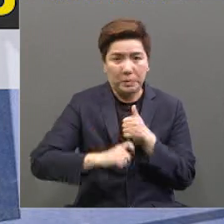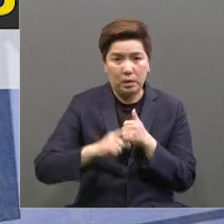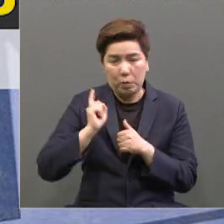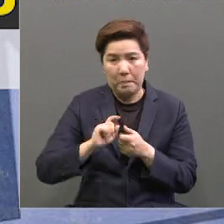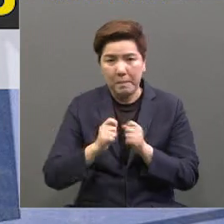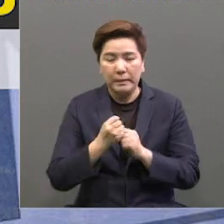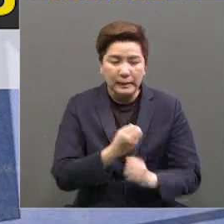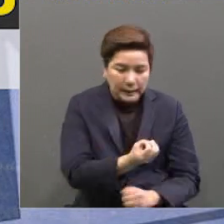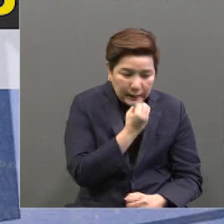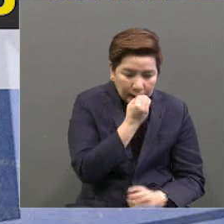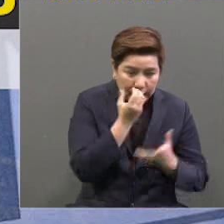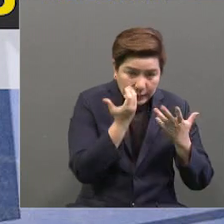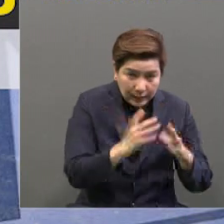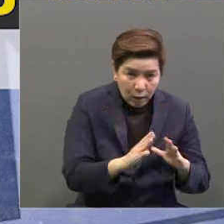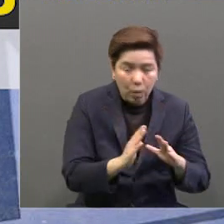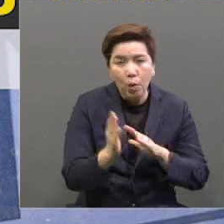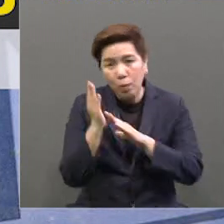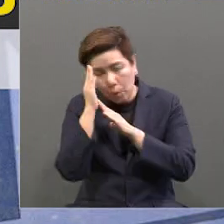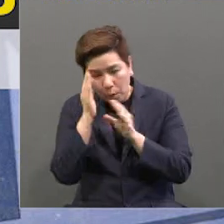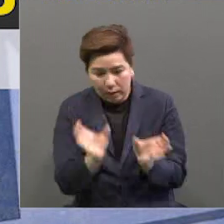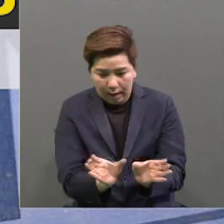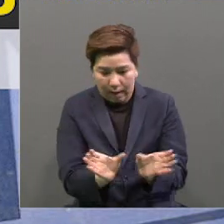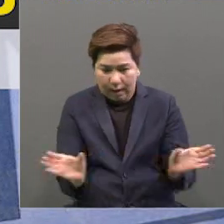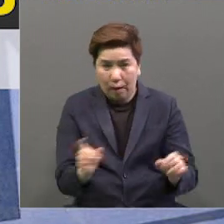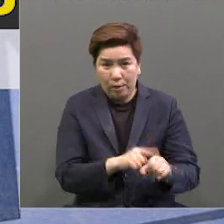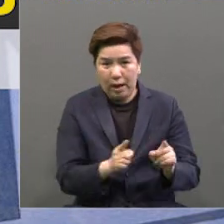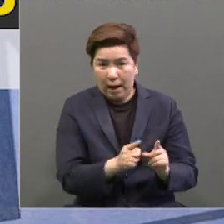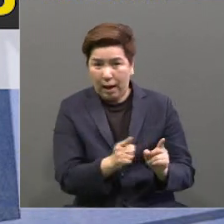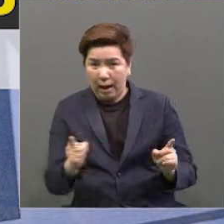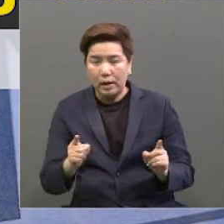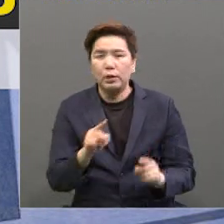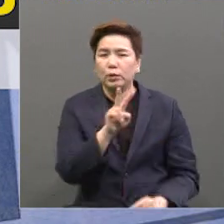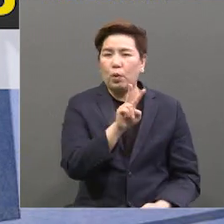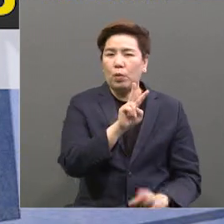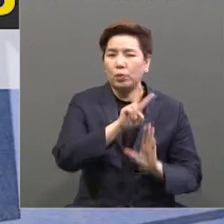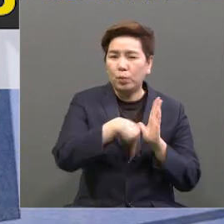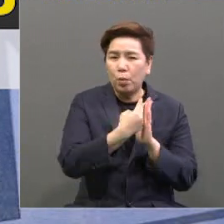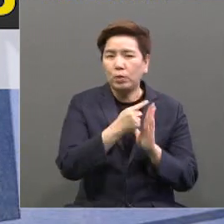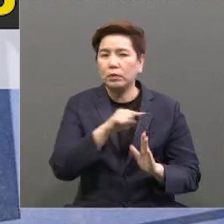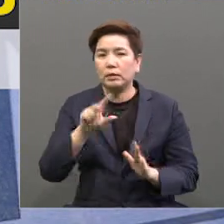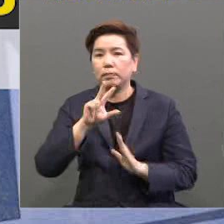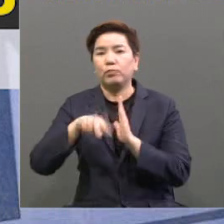เวลาการรับประทานอาหารและเวลานอนให้ห่างกันอย่างน้อย 2-3ชมง